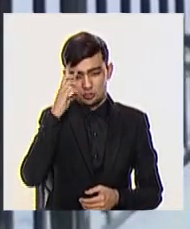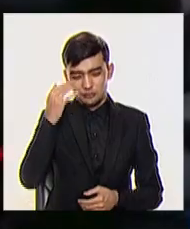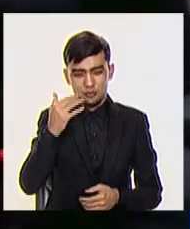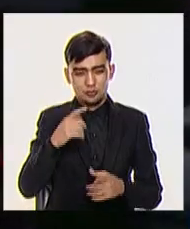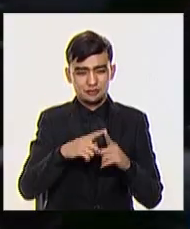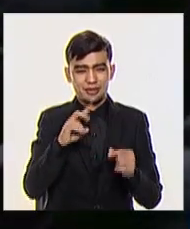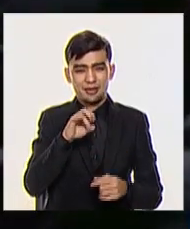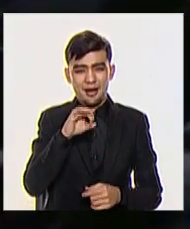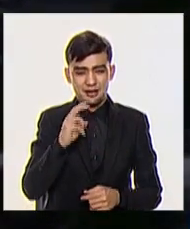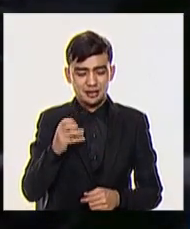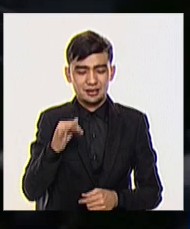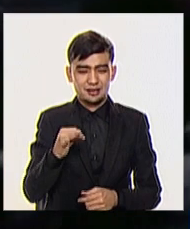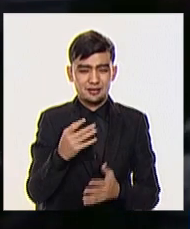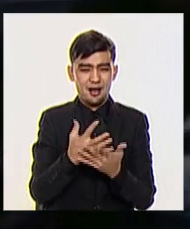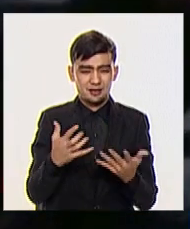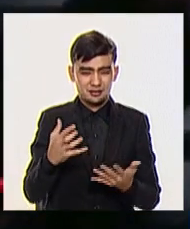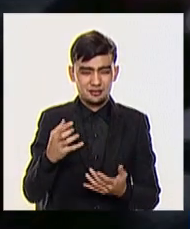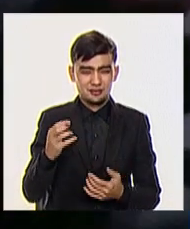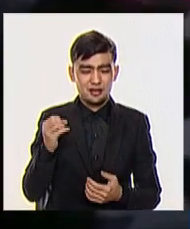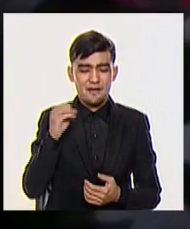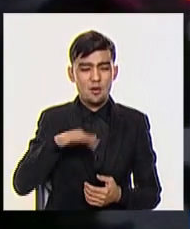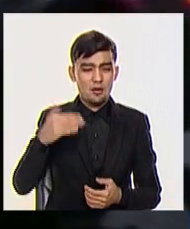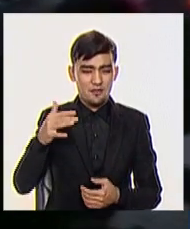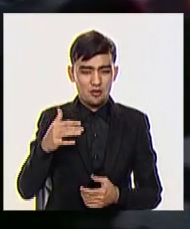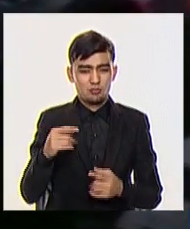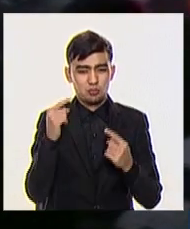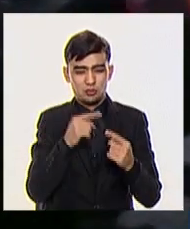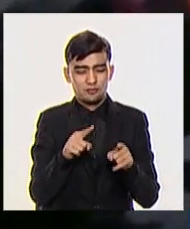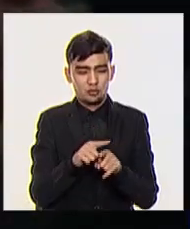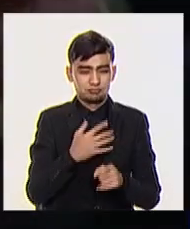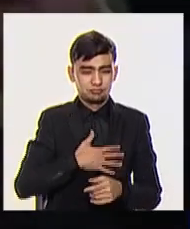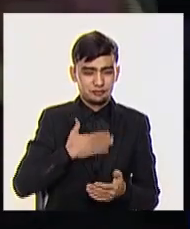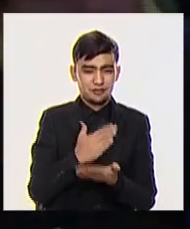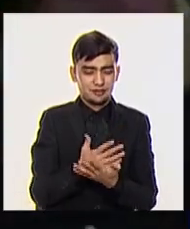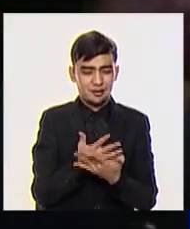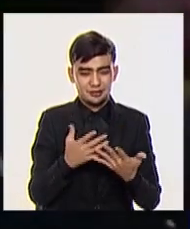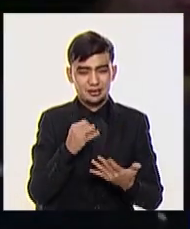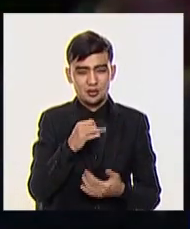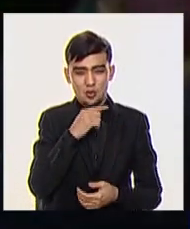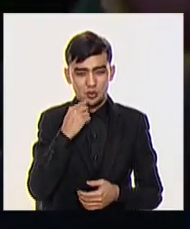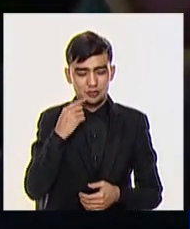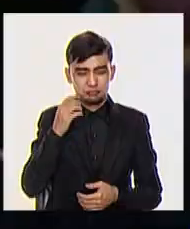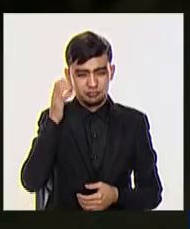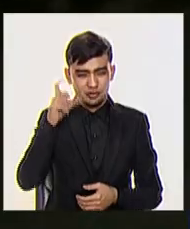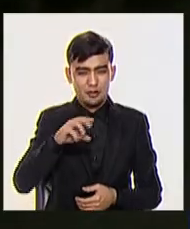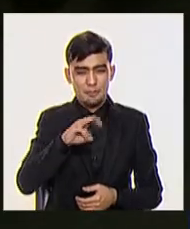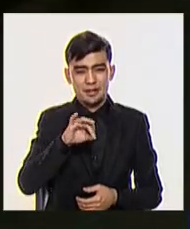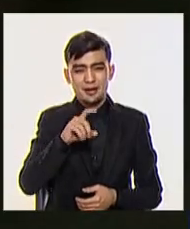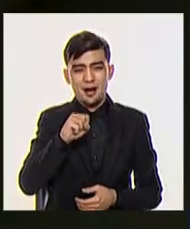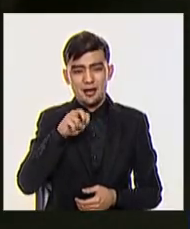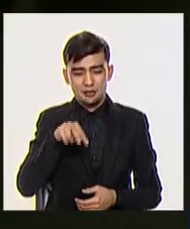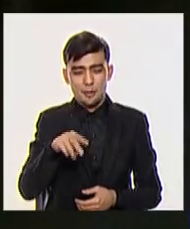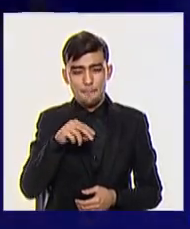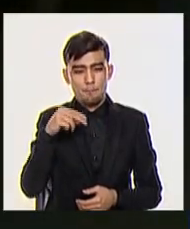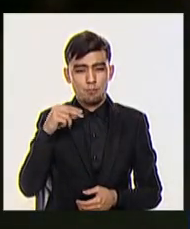Помпеодан бастап, батыстың бірқатар мемлекет басшылары осы мәселеге қатысты алаңдаушылықтарын жеткізді. Ал ресейлік саясаткер Михаил Ходорковский